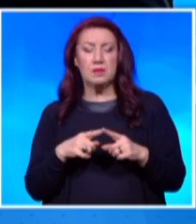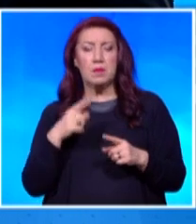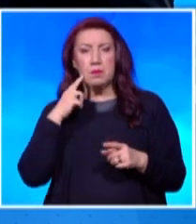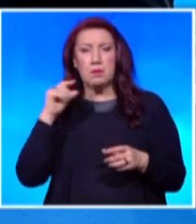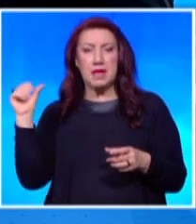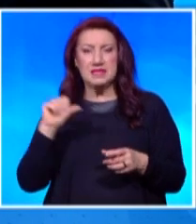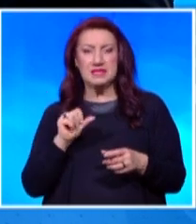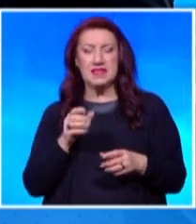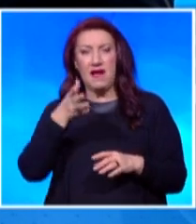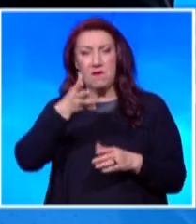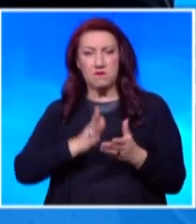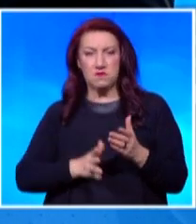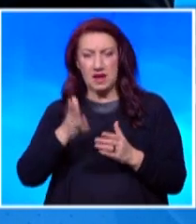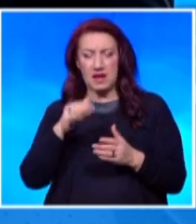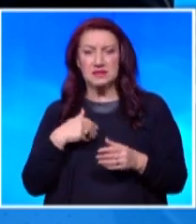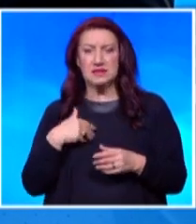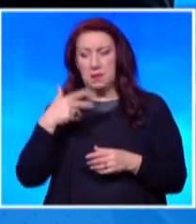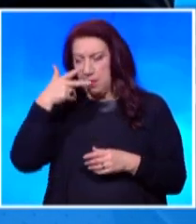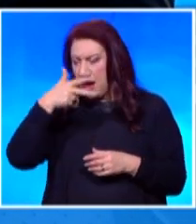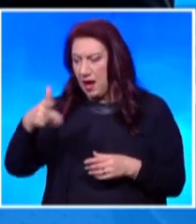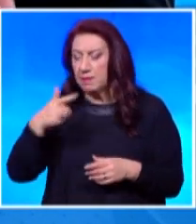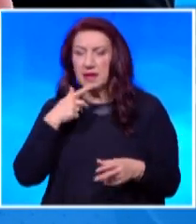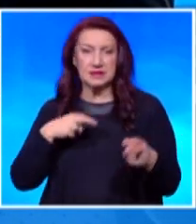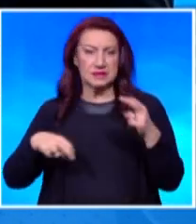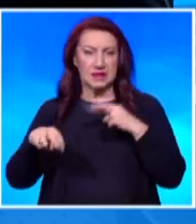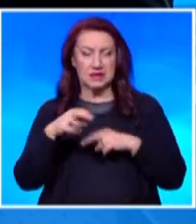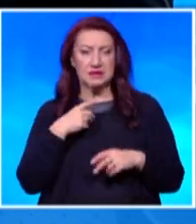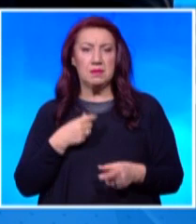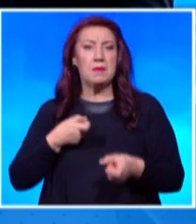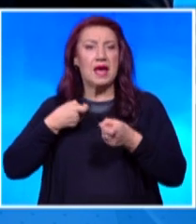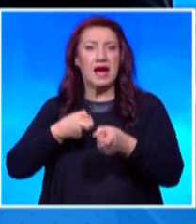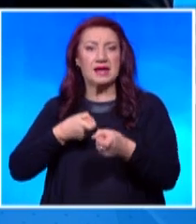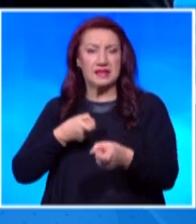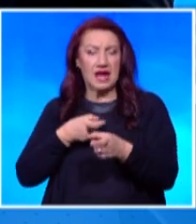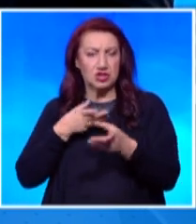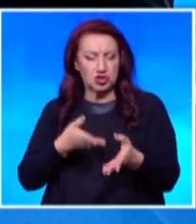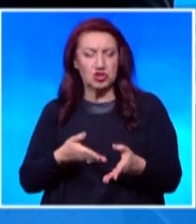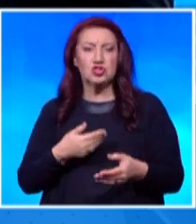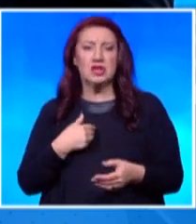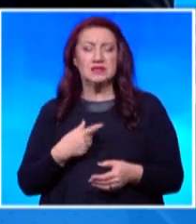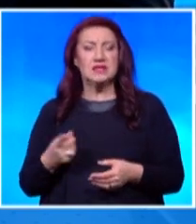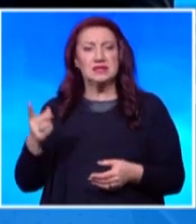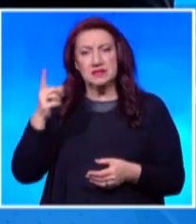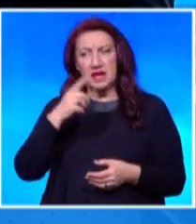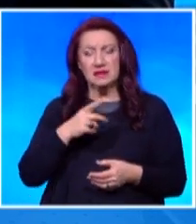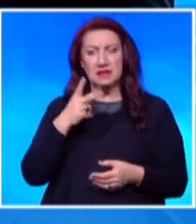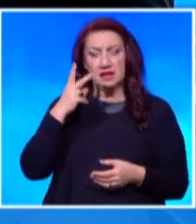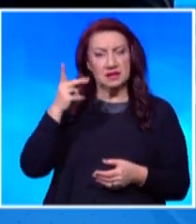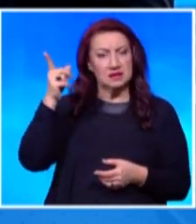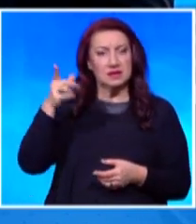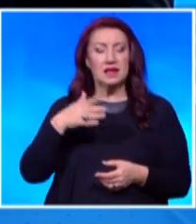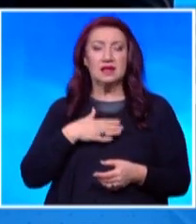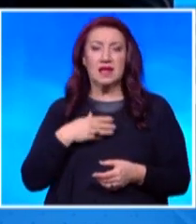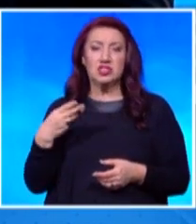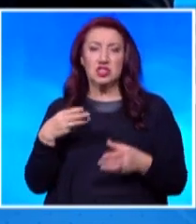за търсене и спасяване, имаме картачи, които са необходимо. Аз цял ден следа информацията, която пристига от Турция. Нашите екипи са